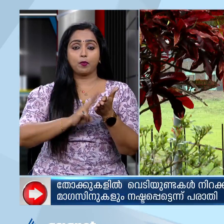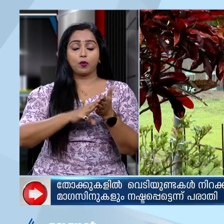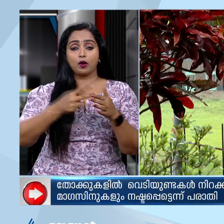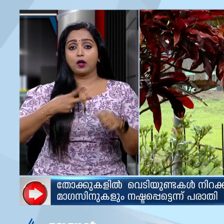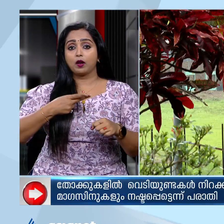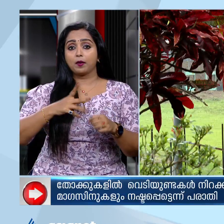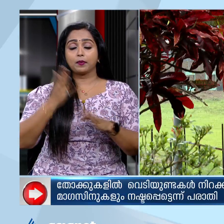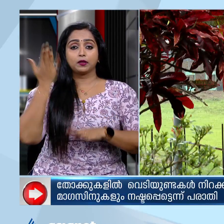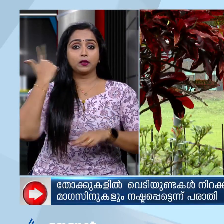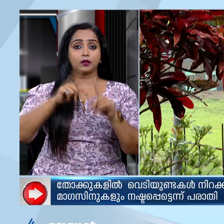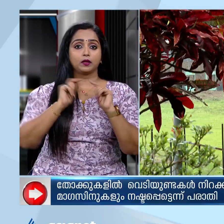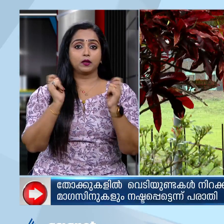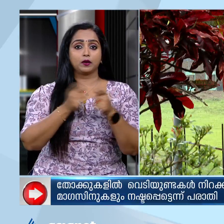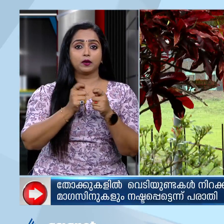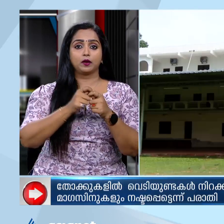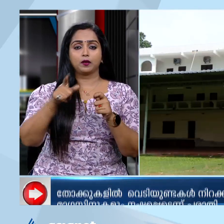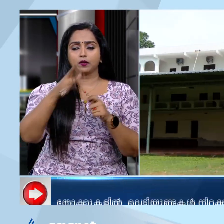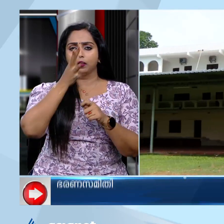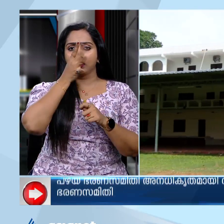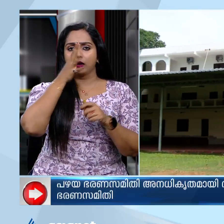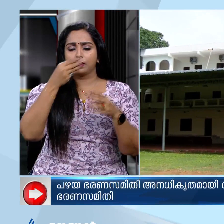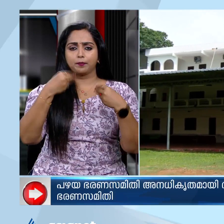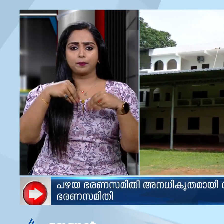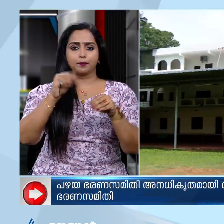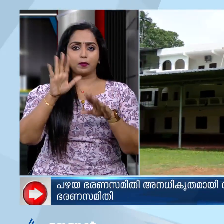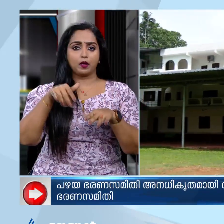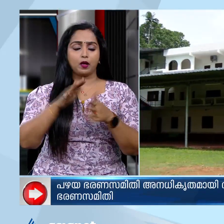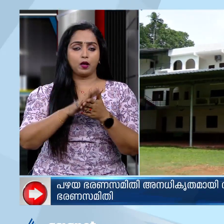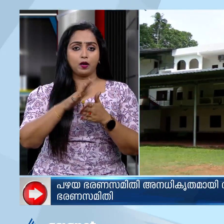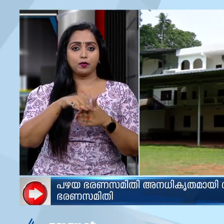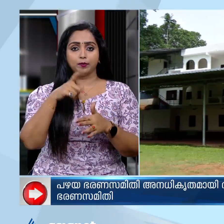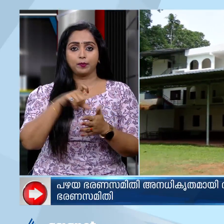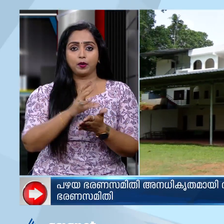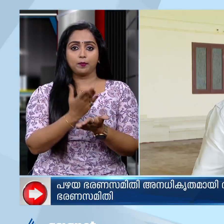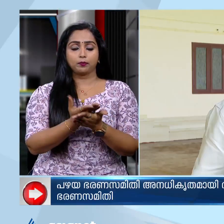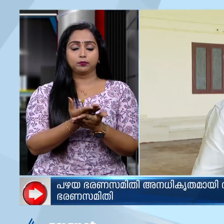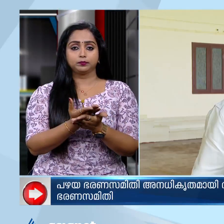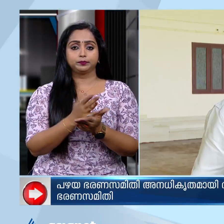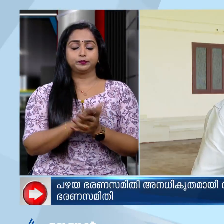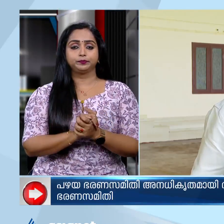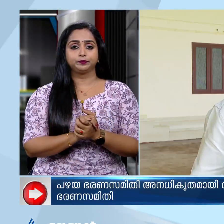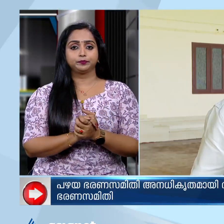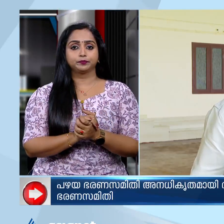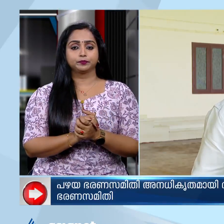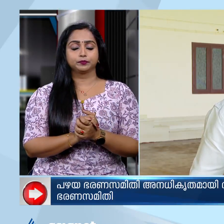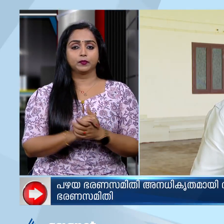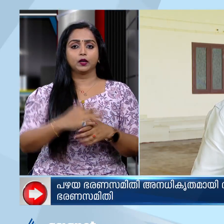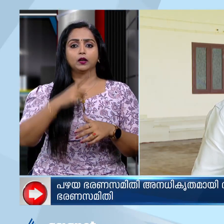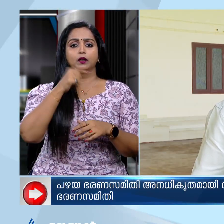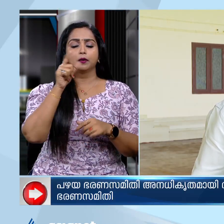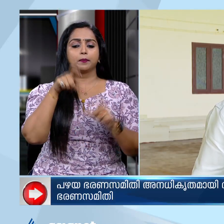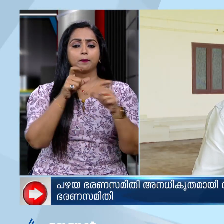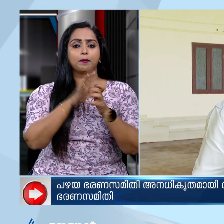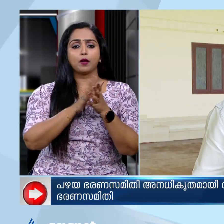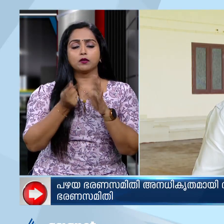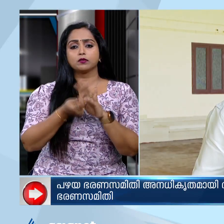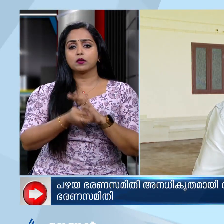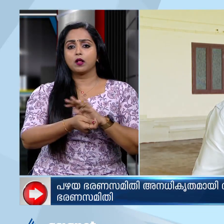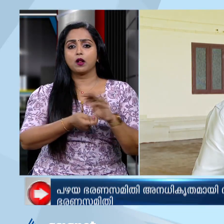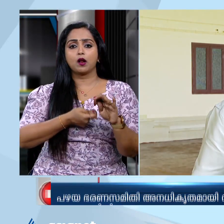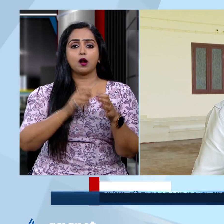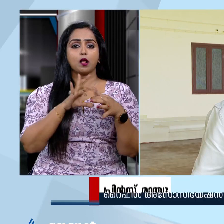മുൻ ഭരണസമിതി ഇവ അനധികൃതമായി വിൽപ്പന നടത്തിയെന്നാണ് ആക്ഷേപം ഉയർന്നിരിക്കുന്നത്. ഇത് കളക്ടർ അഴിമതിക്ക് കൂട്ടുന്നതാണ് ഞങ്ങൾ